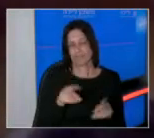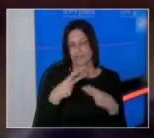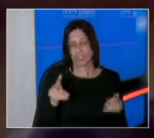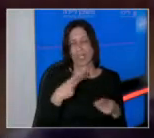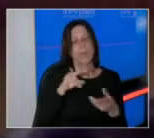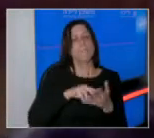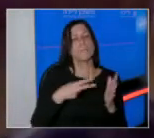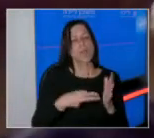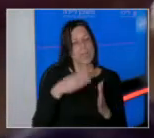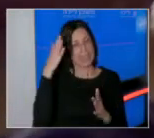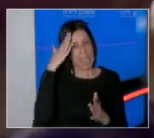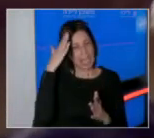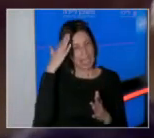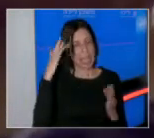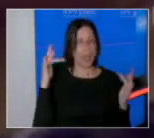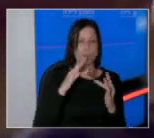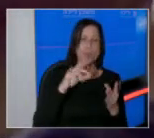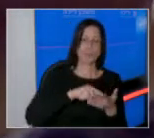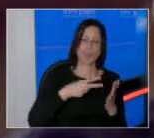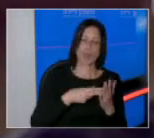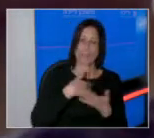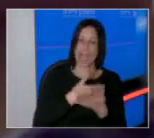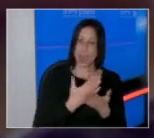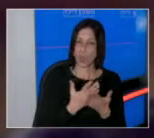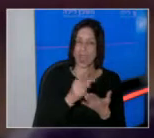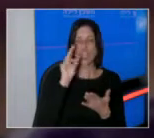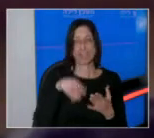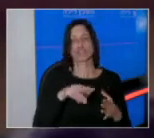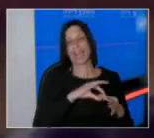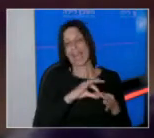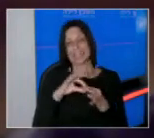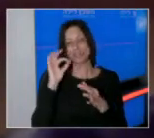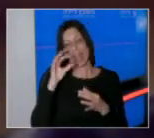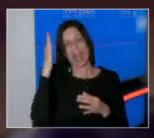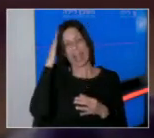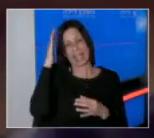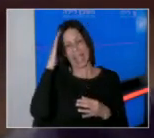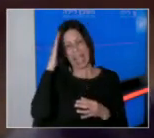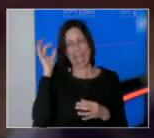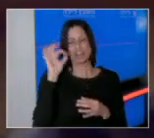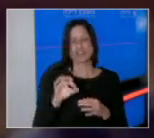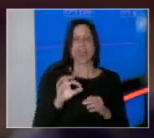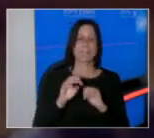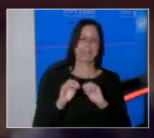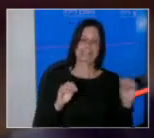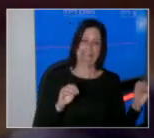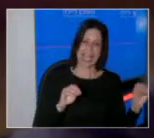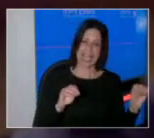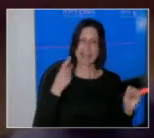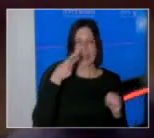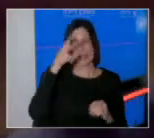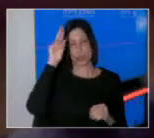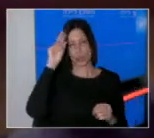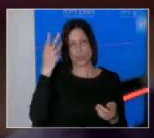ההכרה, לעומת פוליטיקת החלוקה, יש רצף של הכרה של מזרחים